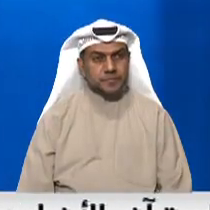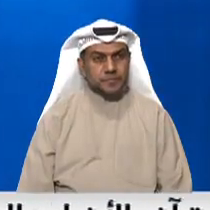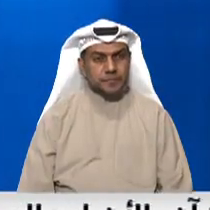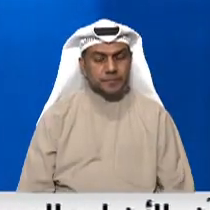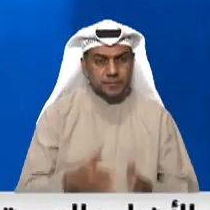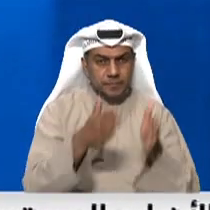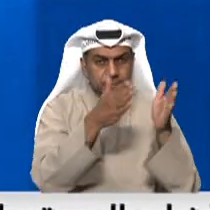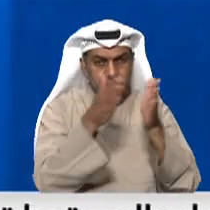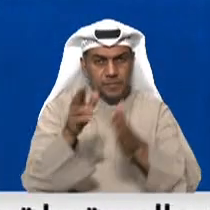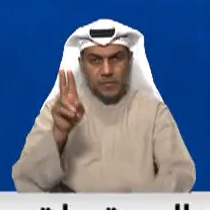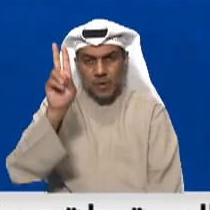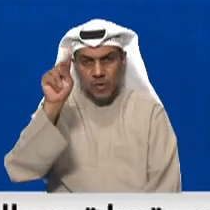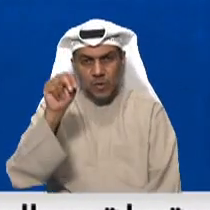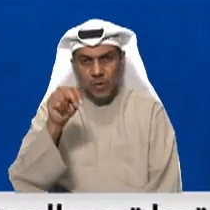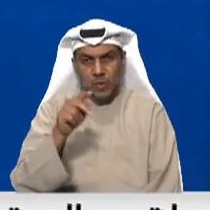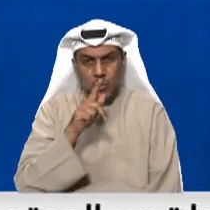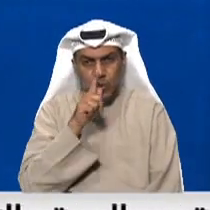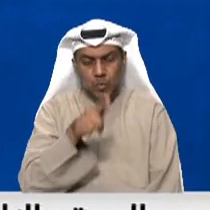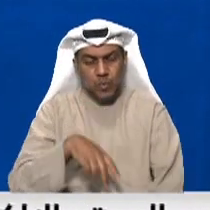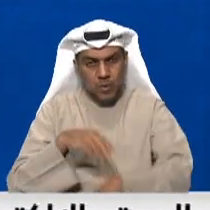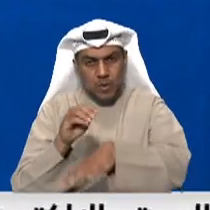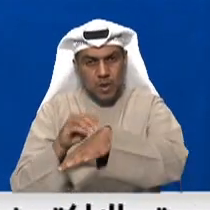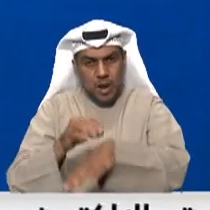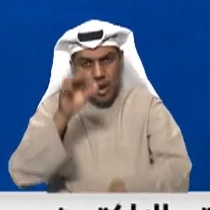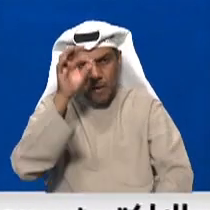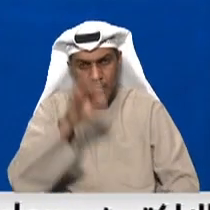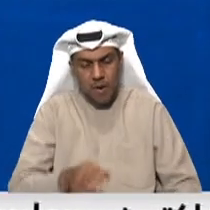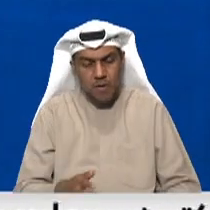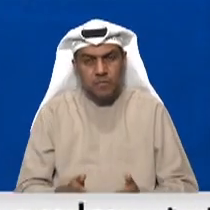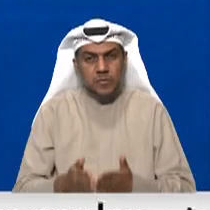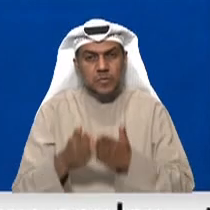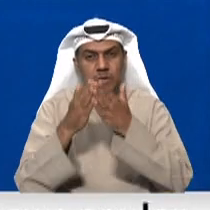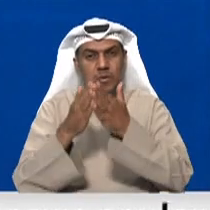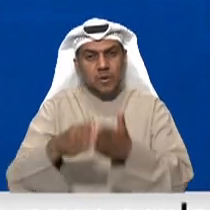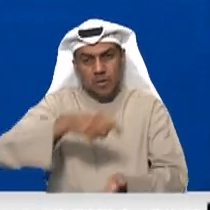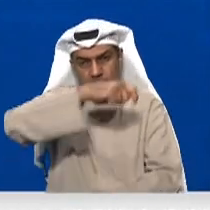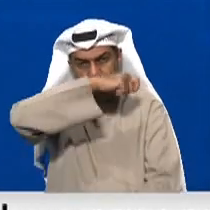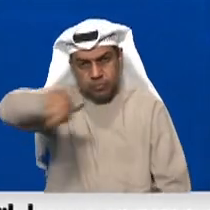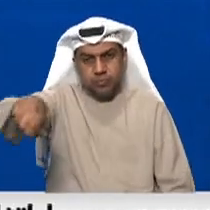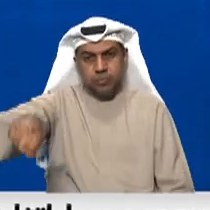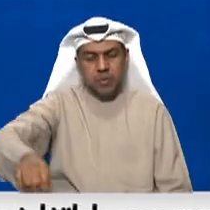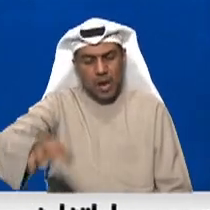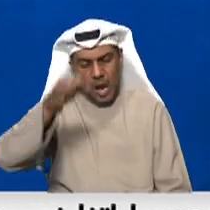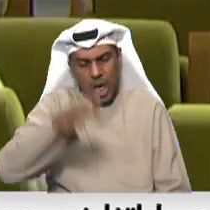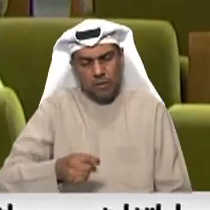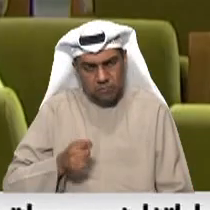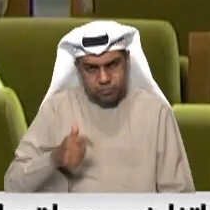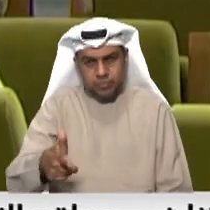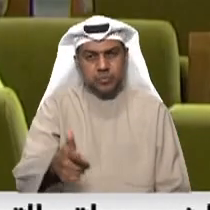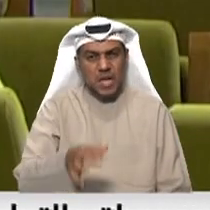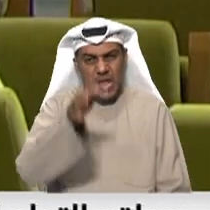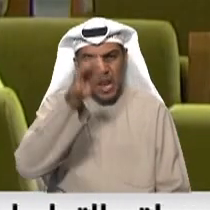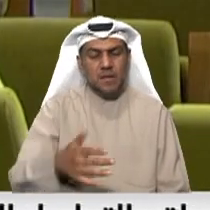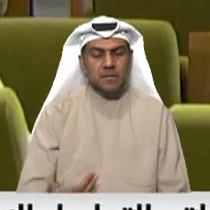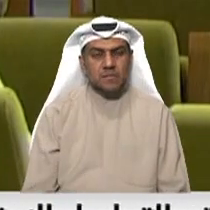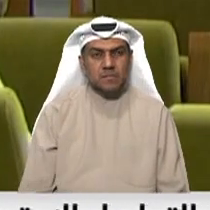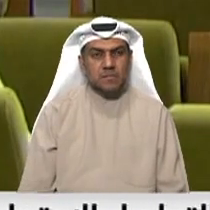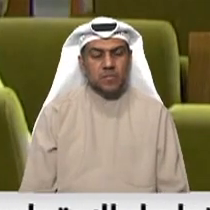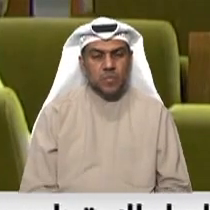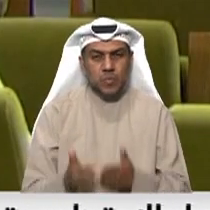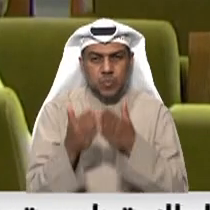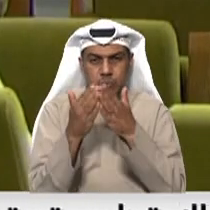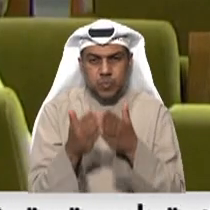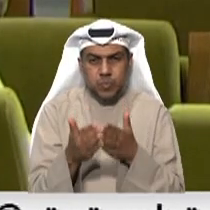أعلنت الأمم المتحدة شراء سفينة صهريج ضخمة لكي تنقل إليها حمولة ناقلة النفط صافر المهجورة